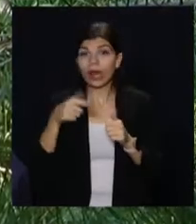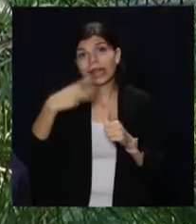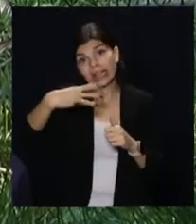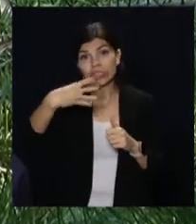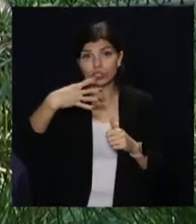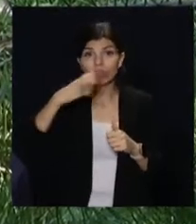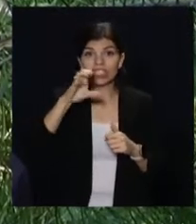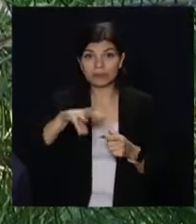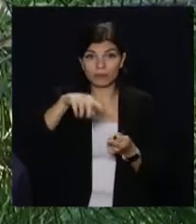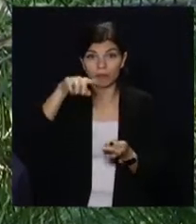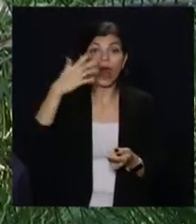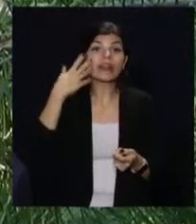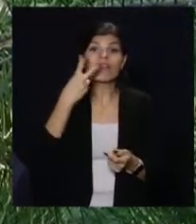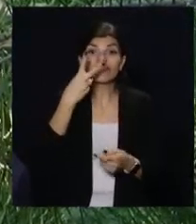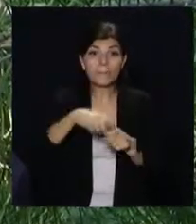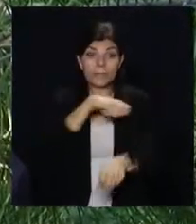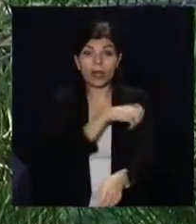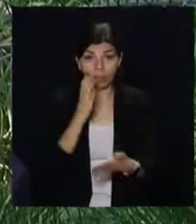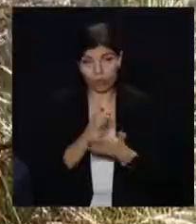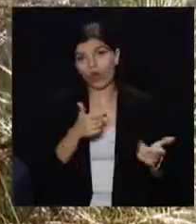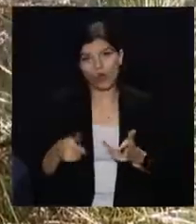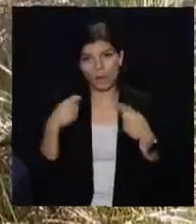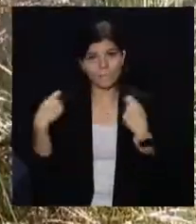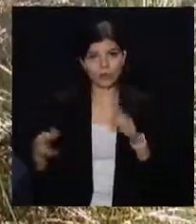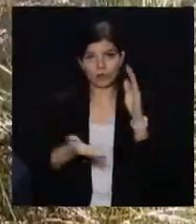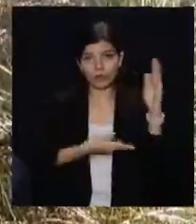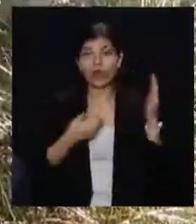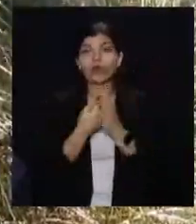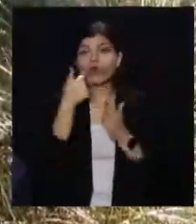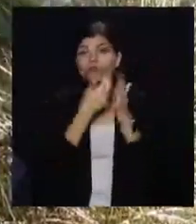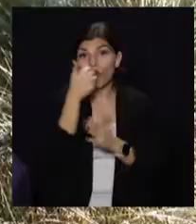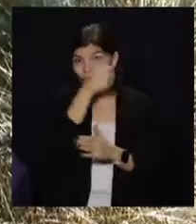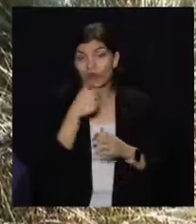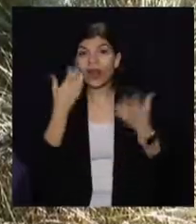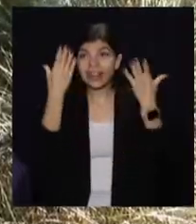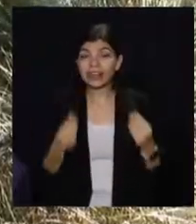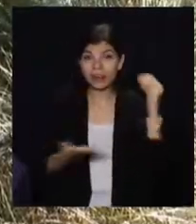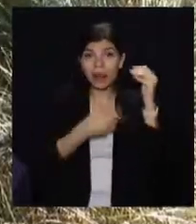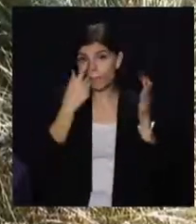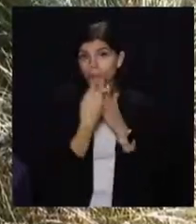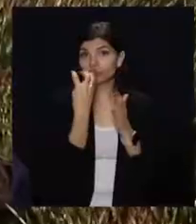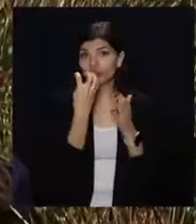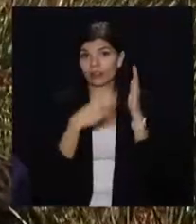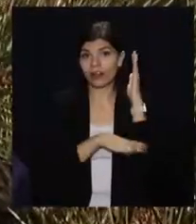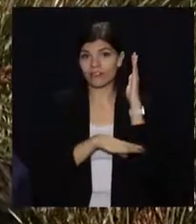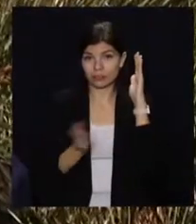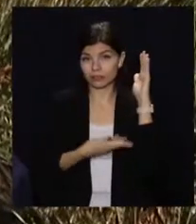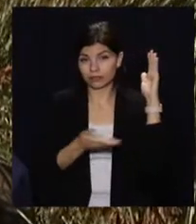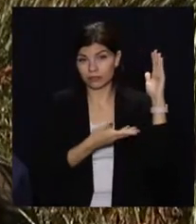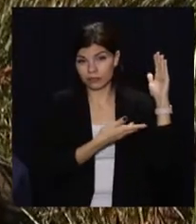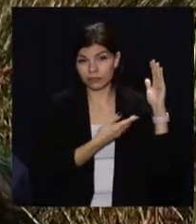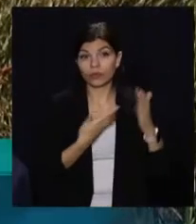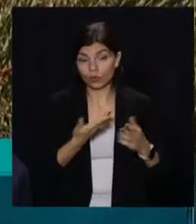Коли дерево сягає до 2 метрів, його готують до продажу. До новорічних свят за день можуть спилити до 400 дерев. Трудиться